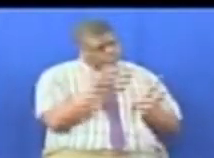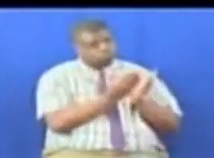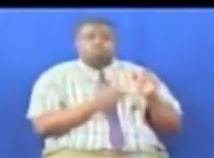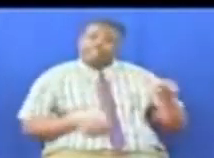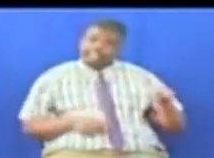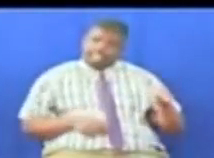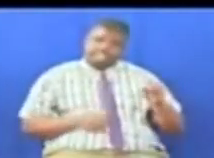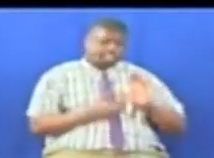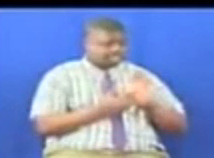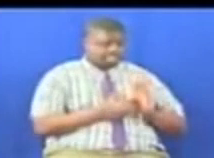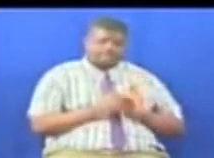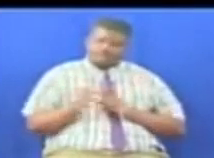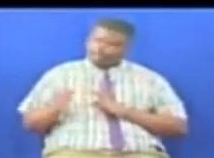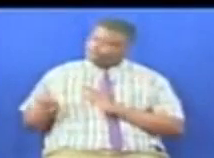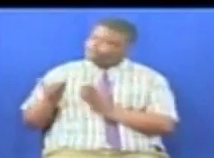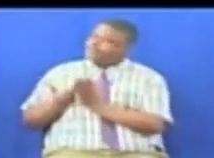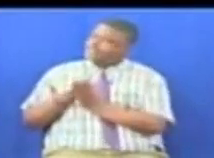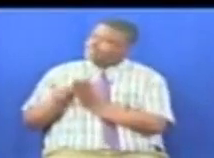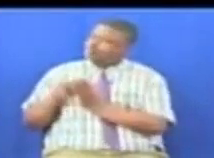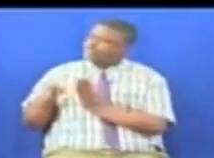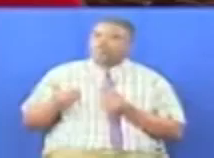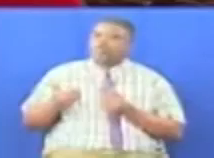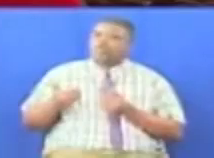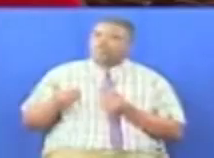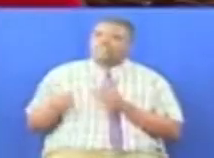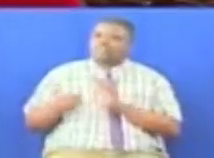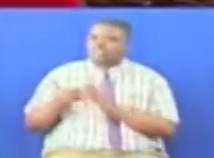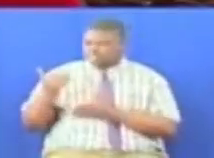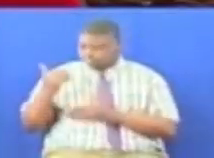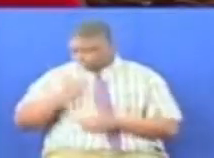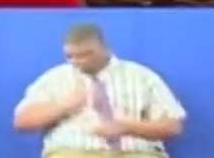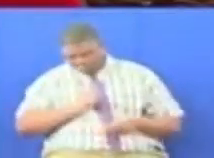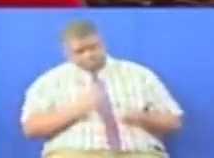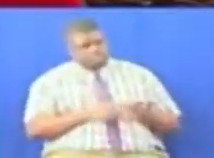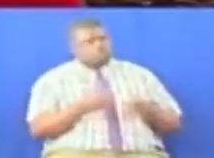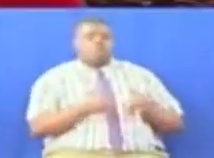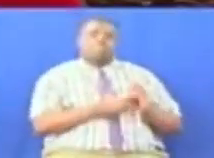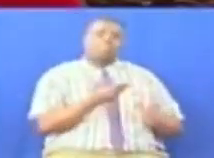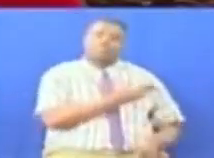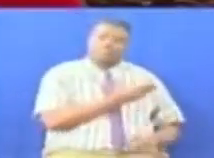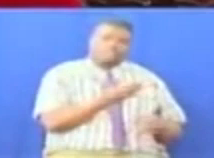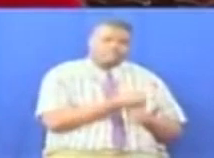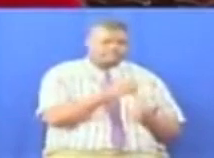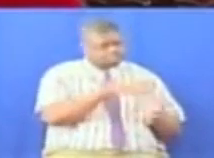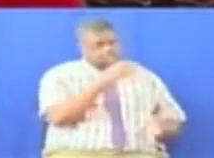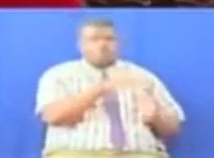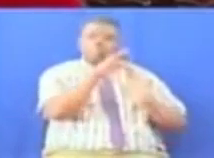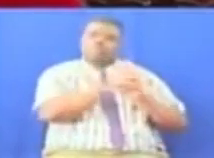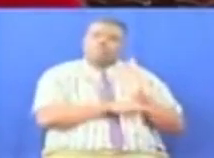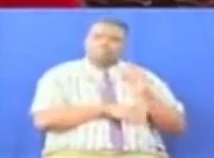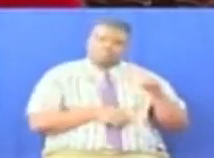haya yanaanzisha mjadala upya wa nini hasa la kuanzisha shule hiyo binafsi na wanasheria wengine wenye sifa waweze kunufaika na utaratibu